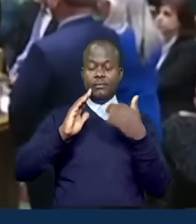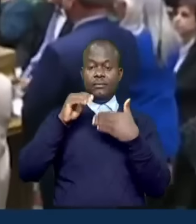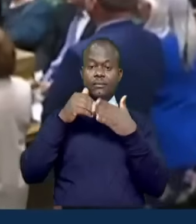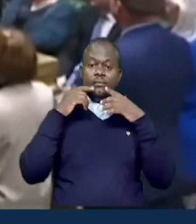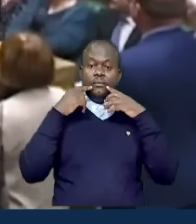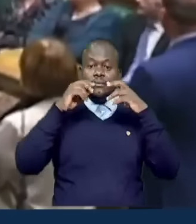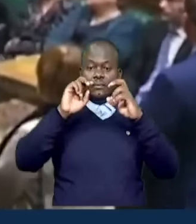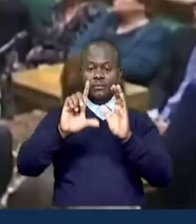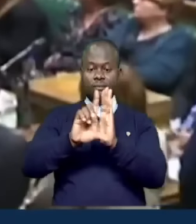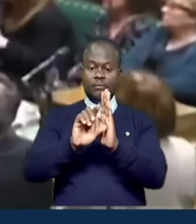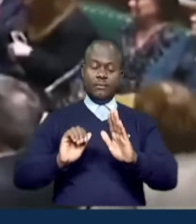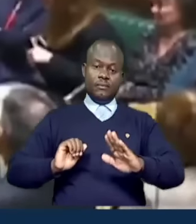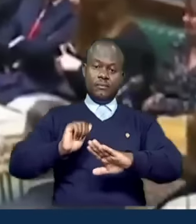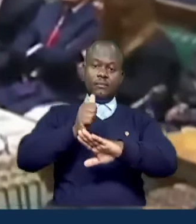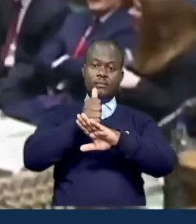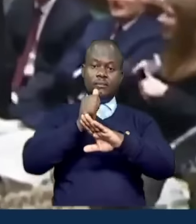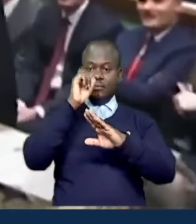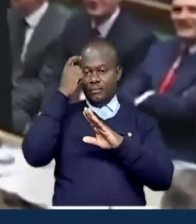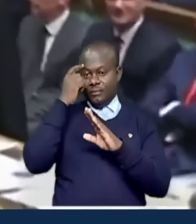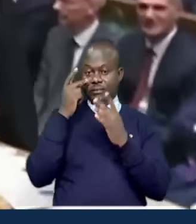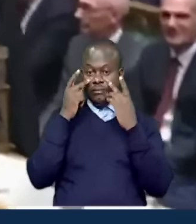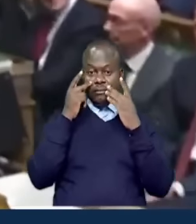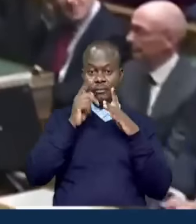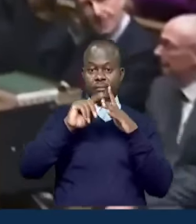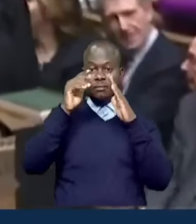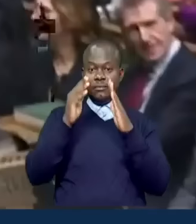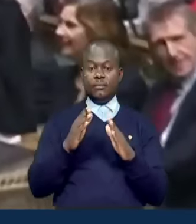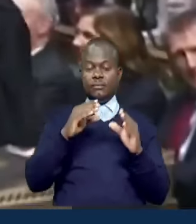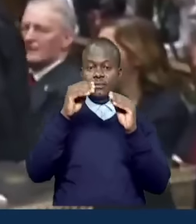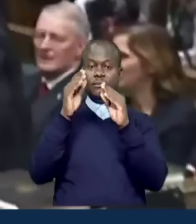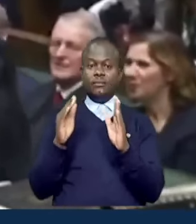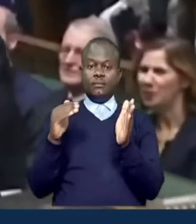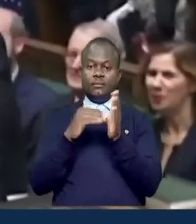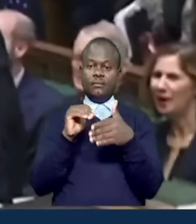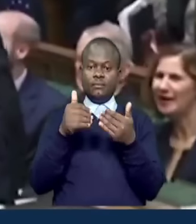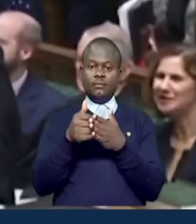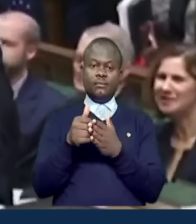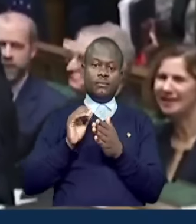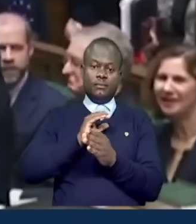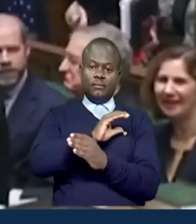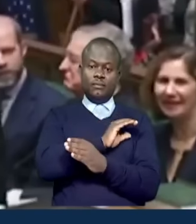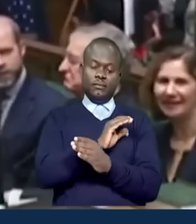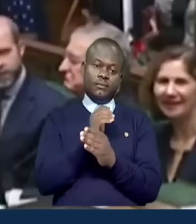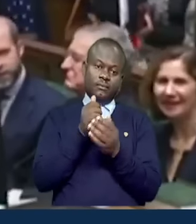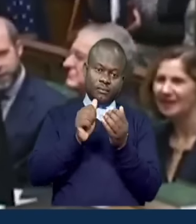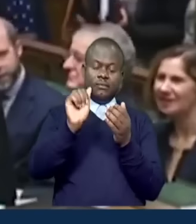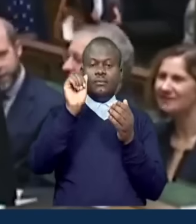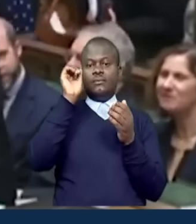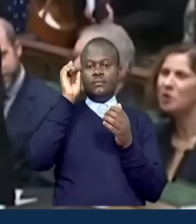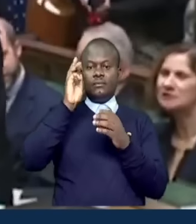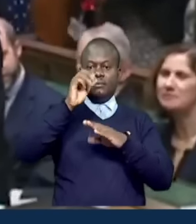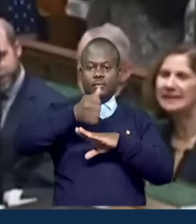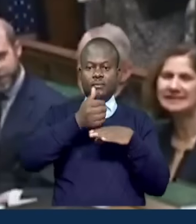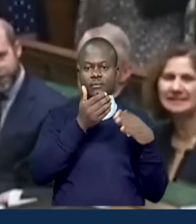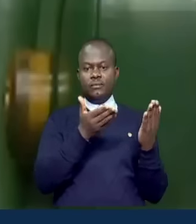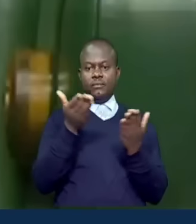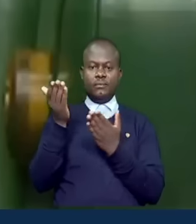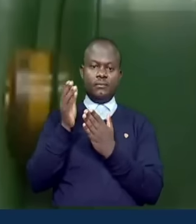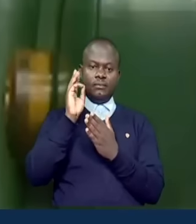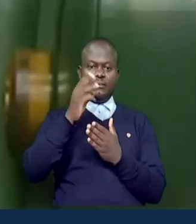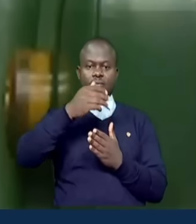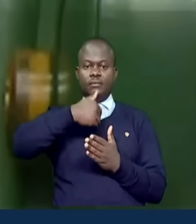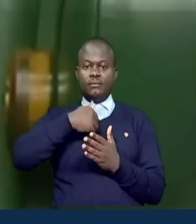hari itegeko ryashyirijwe guverinoma rireba impunzi n'abimukira muri rusange ndetse ngo hari na komite yigenga y'ubujurire izashyirwayo kwakira abazaba